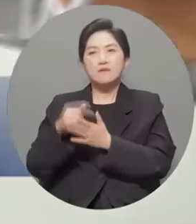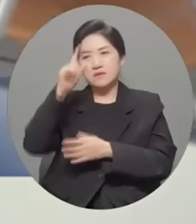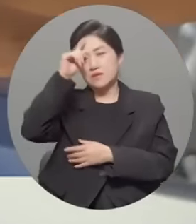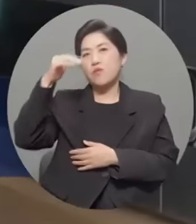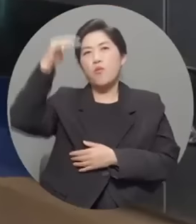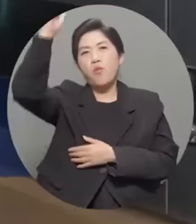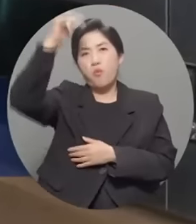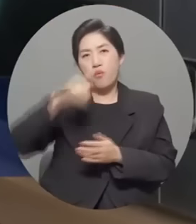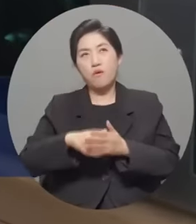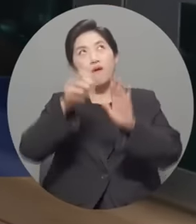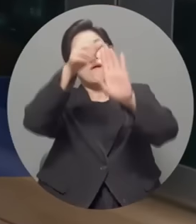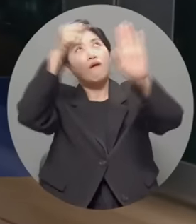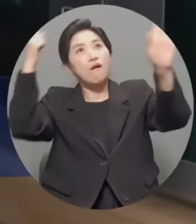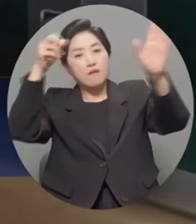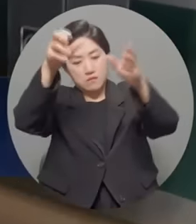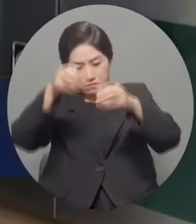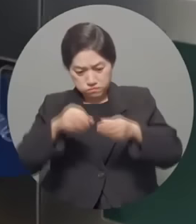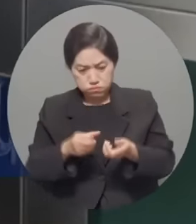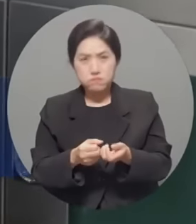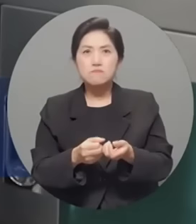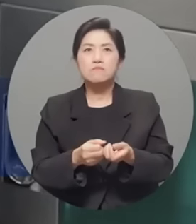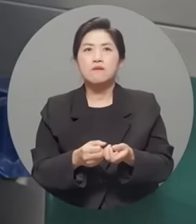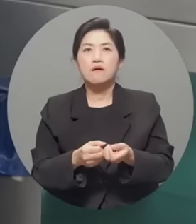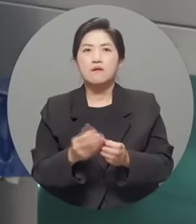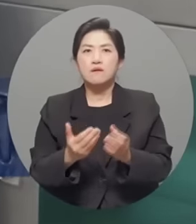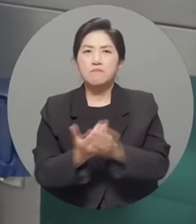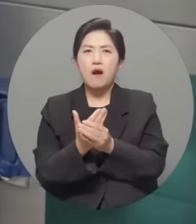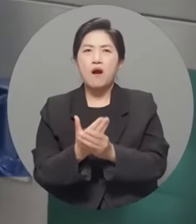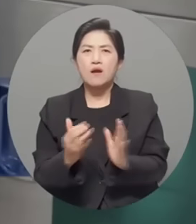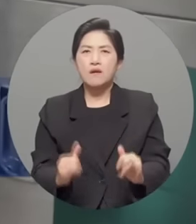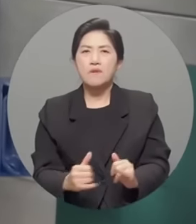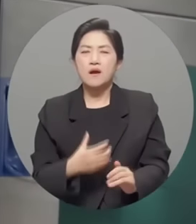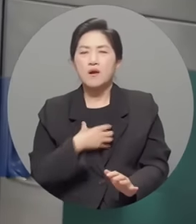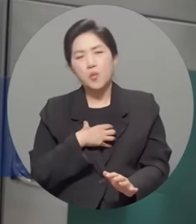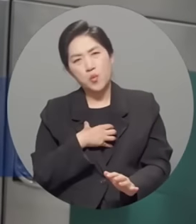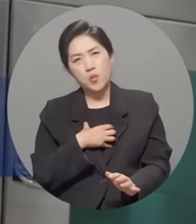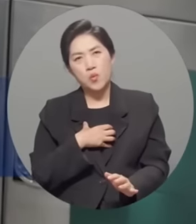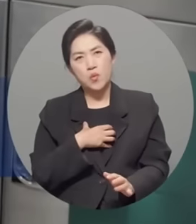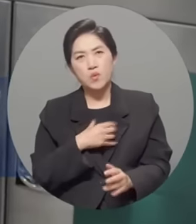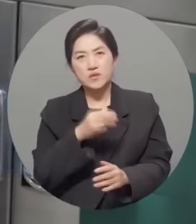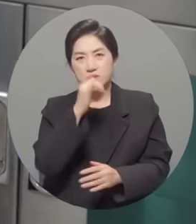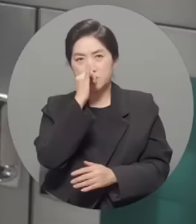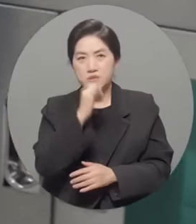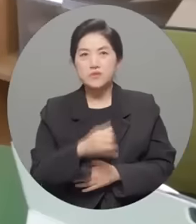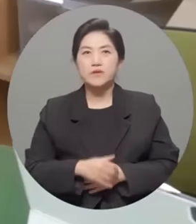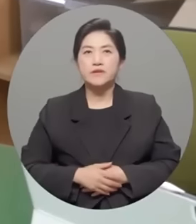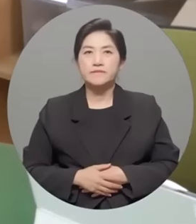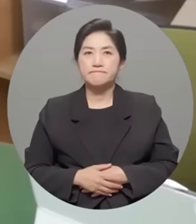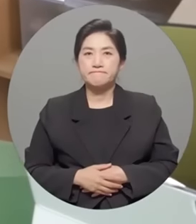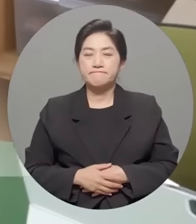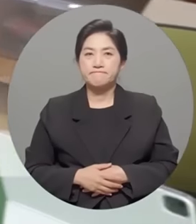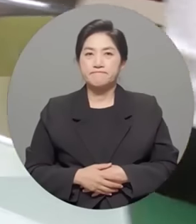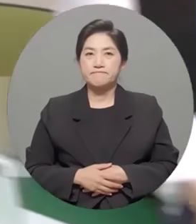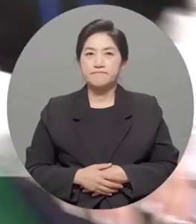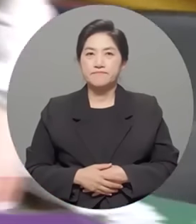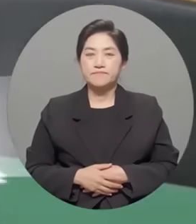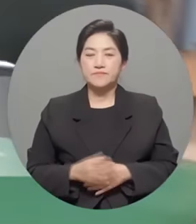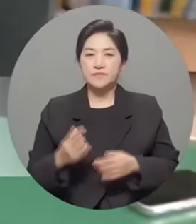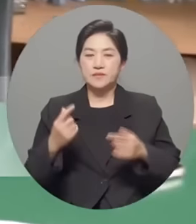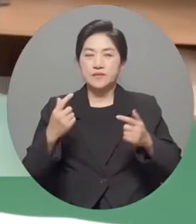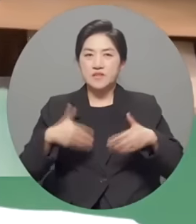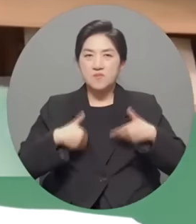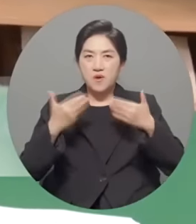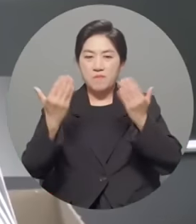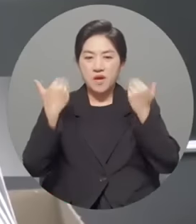커서 이거를 또 만져서 좀 사고가 나지 않을까 좀 염려되는 그런 부분도. 늘봄학교에 교실을